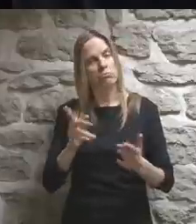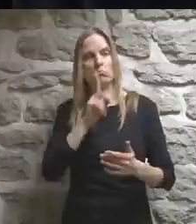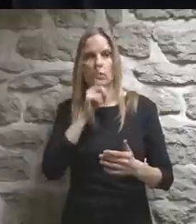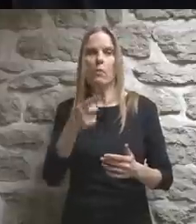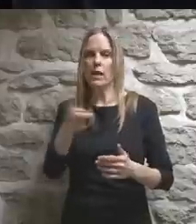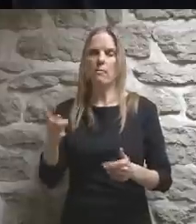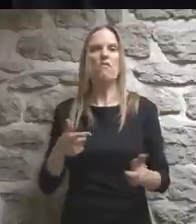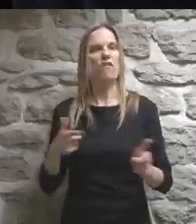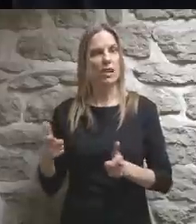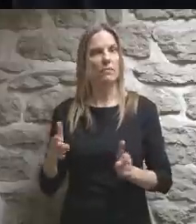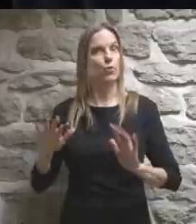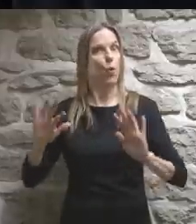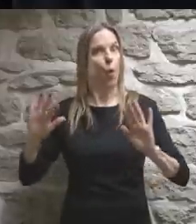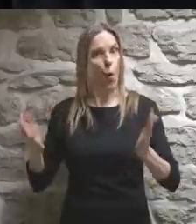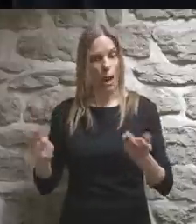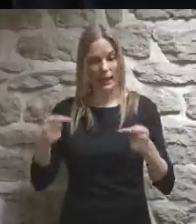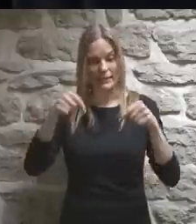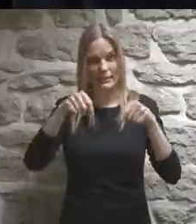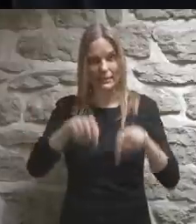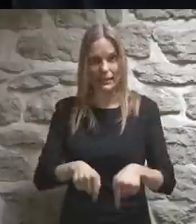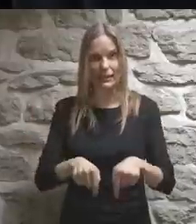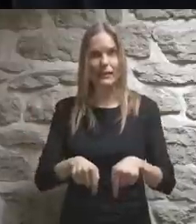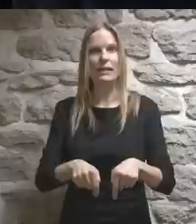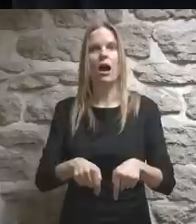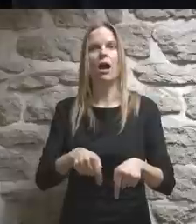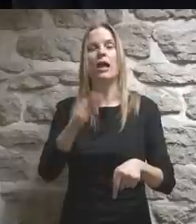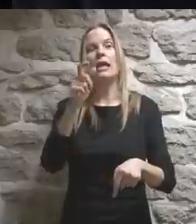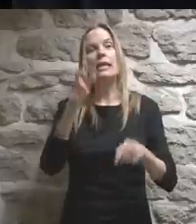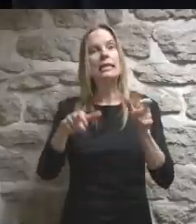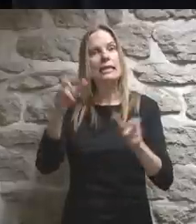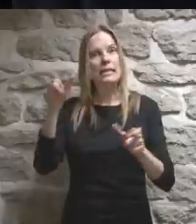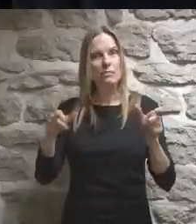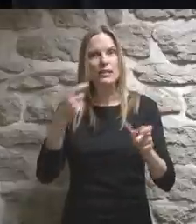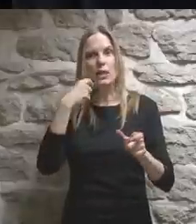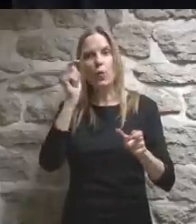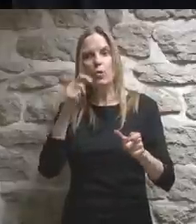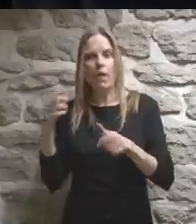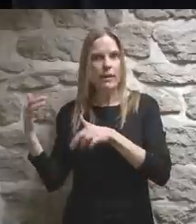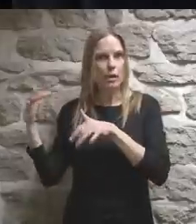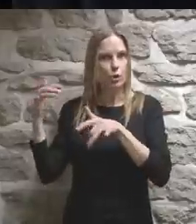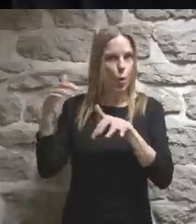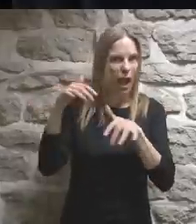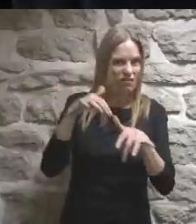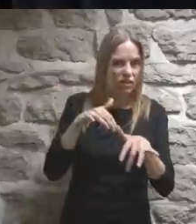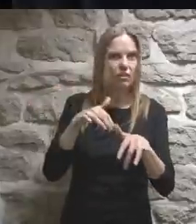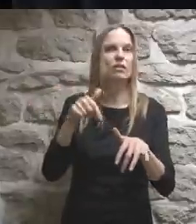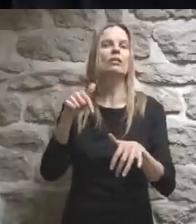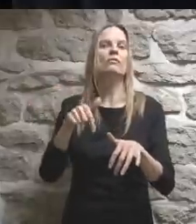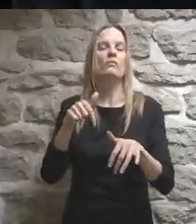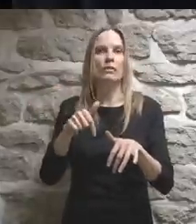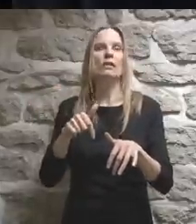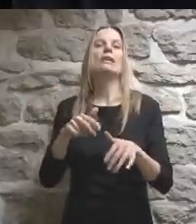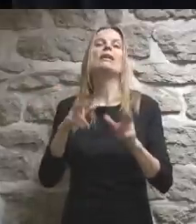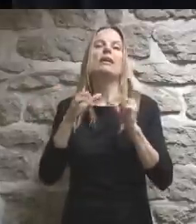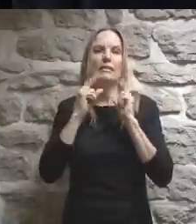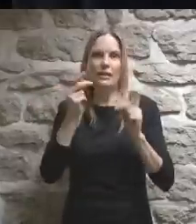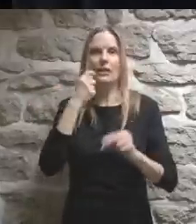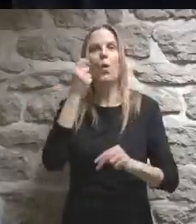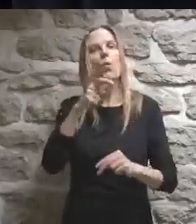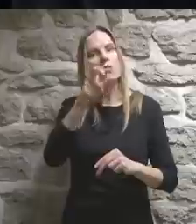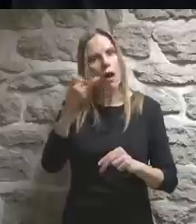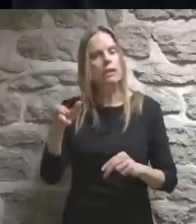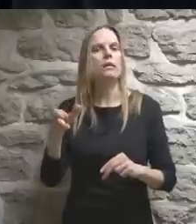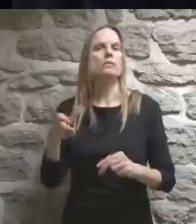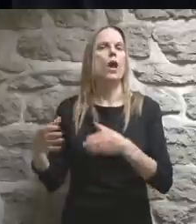selleks, et juhul kui siia peaksid hakkama tulema inimesed Ukrainast ja tõepoolest ukrainlaste kogukond siin on